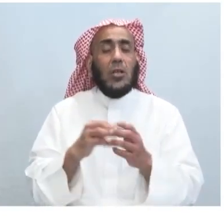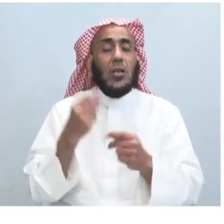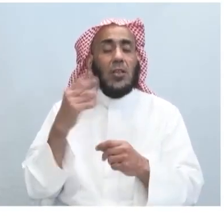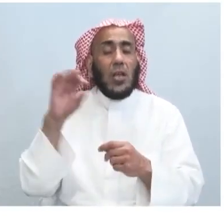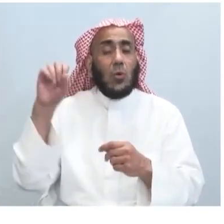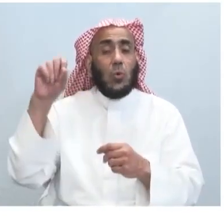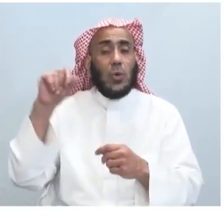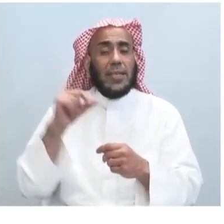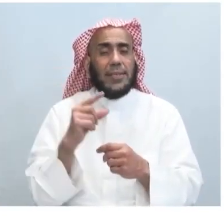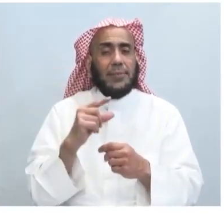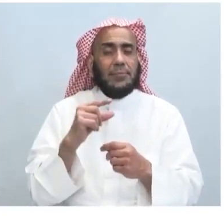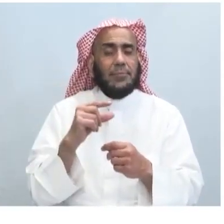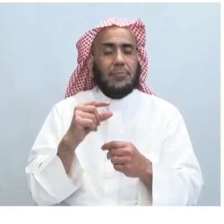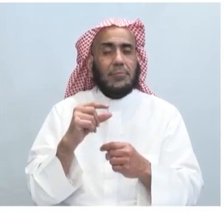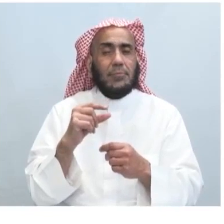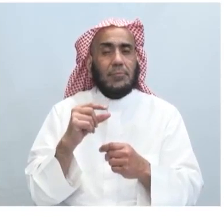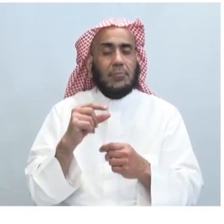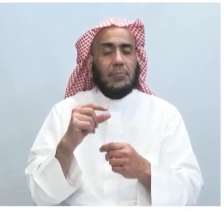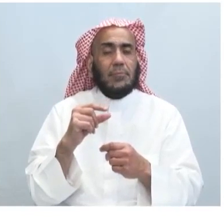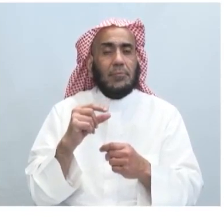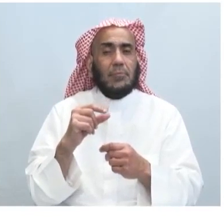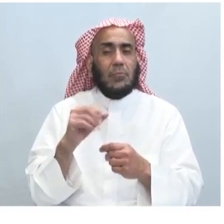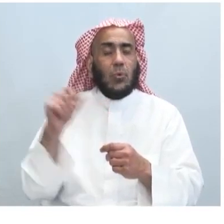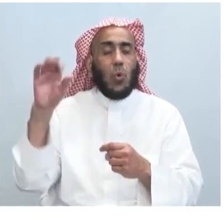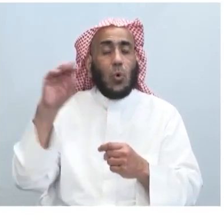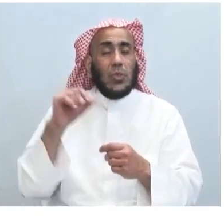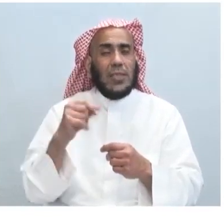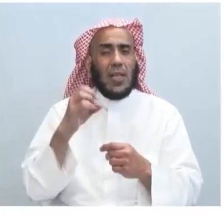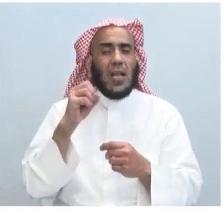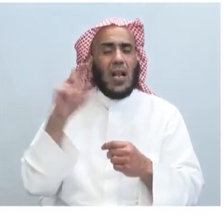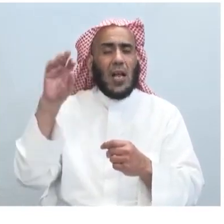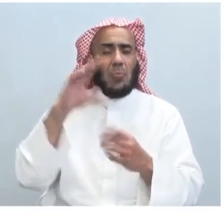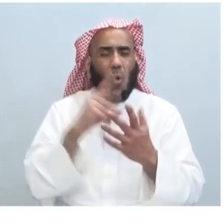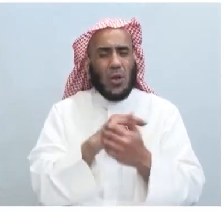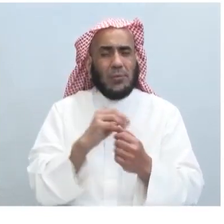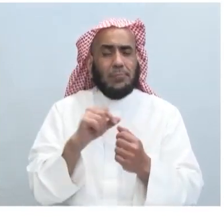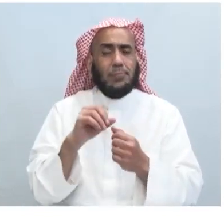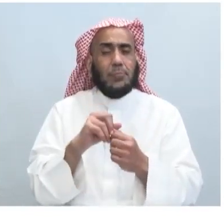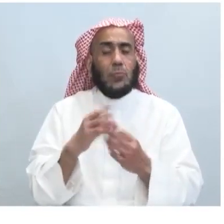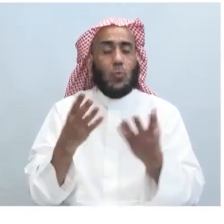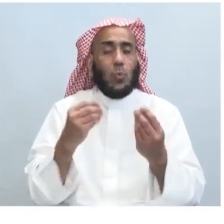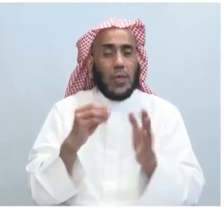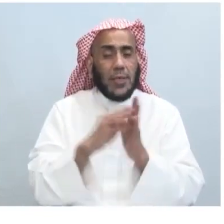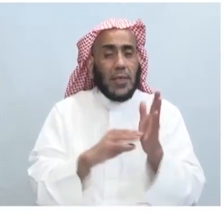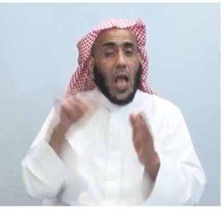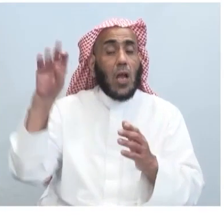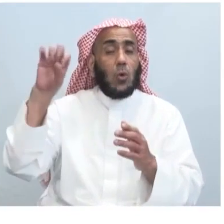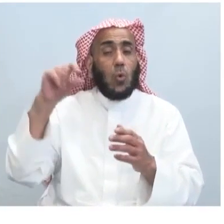كلوريد هو اكسيد الكربون اعطاني اكسيد الكربون واعطاني